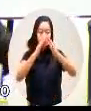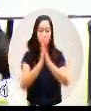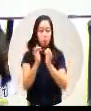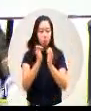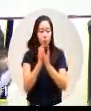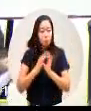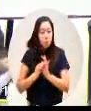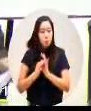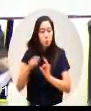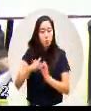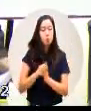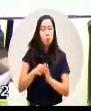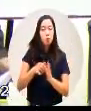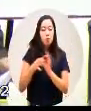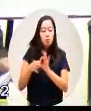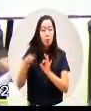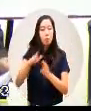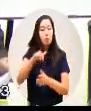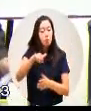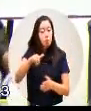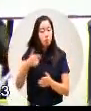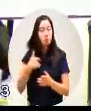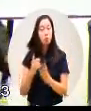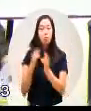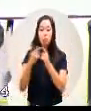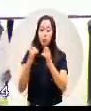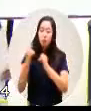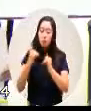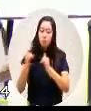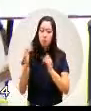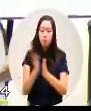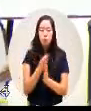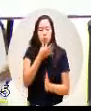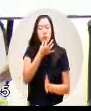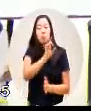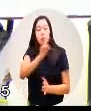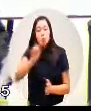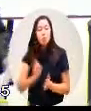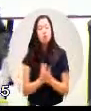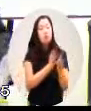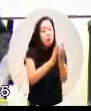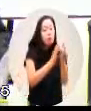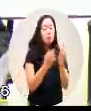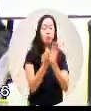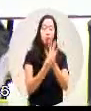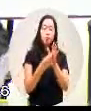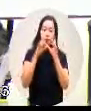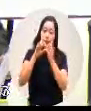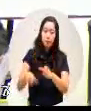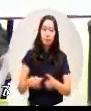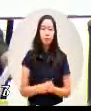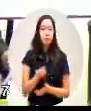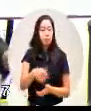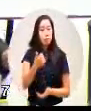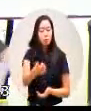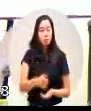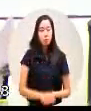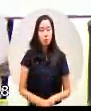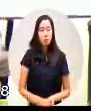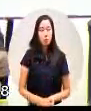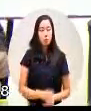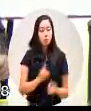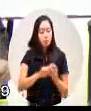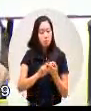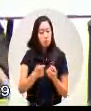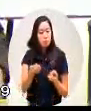心我们教育这一块的我们的民众这些疑虑的解答，我相信讲这是较良性。当然受